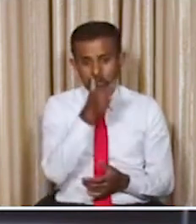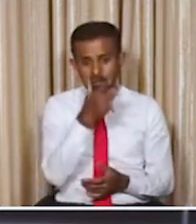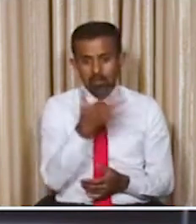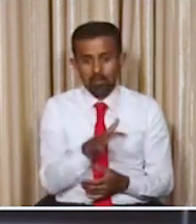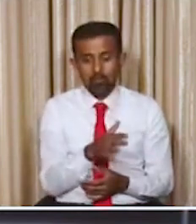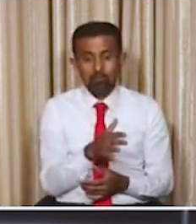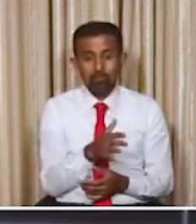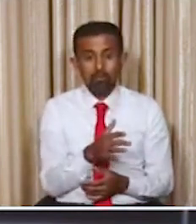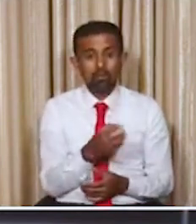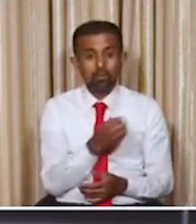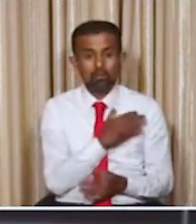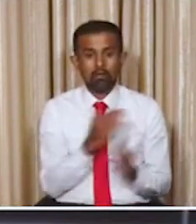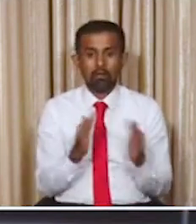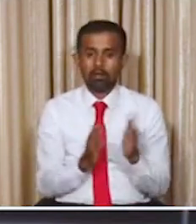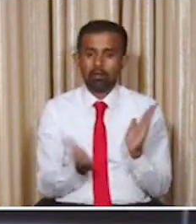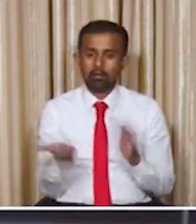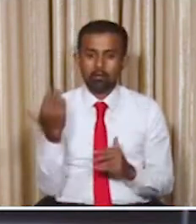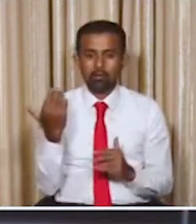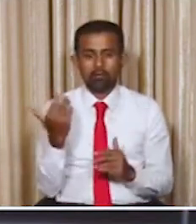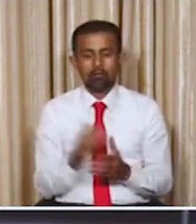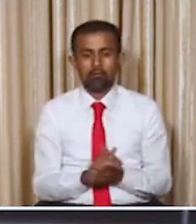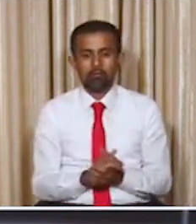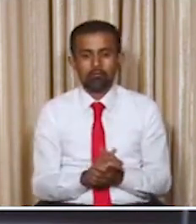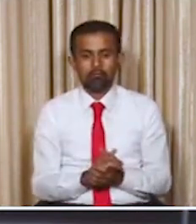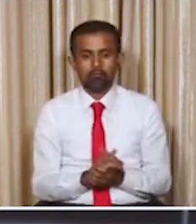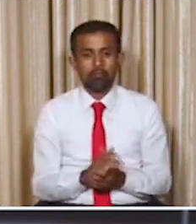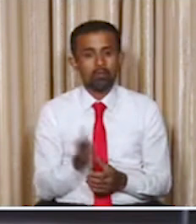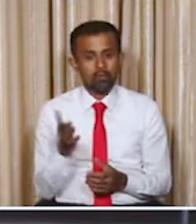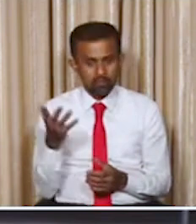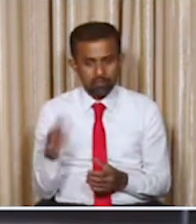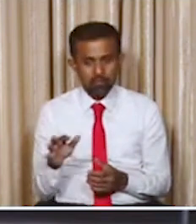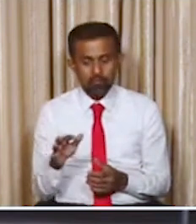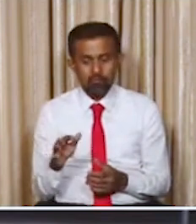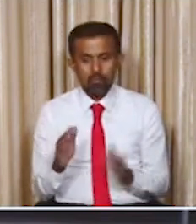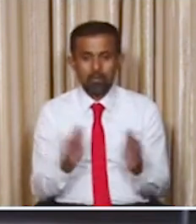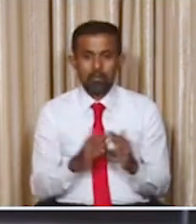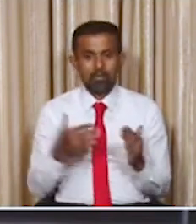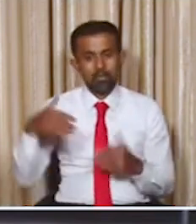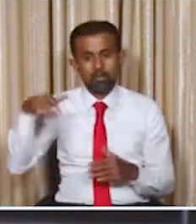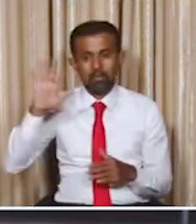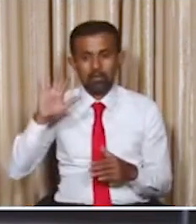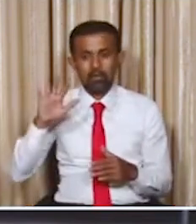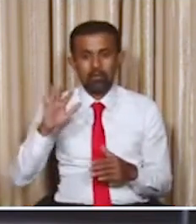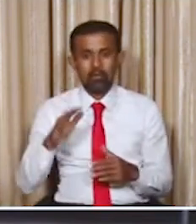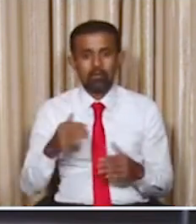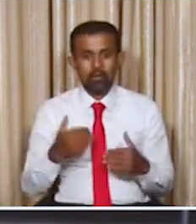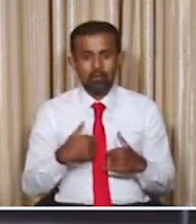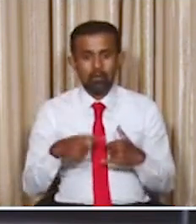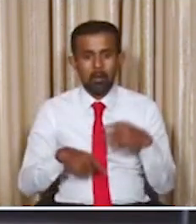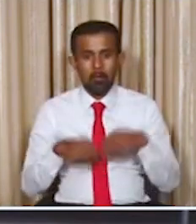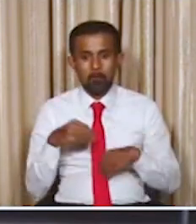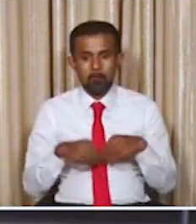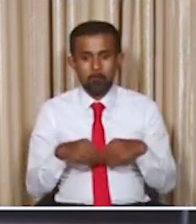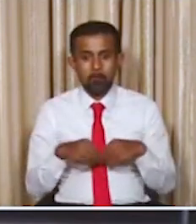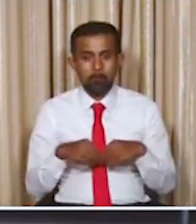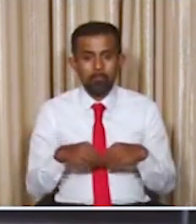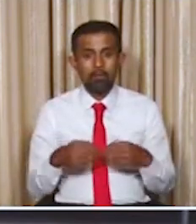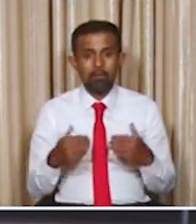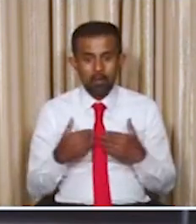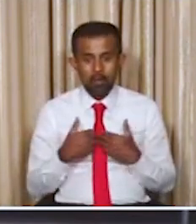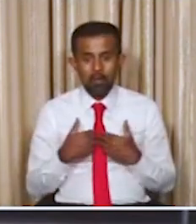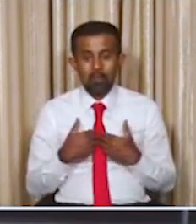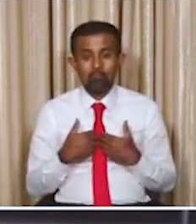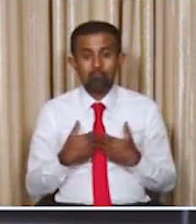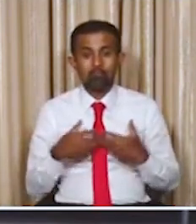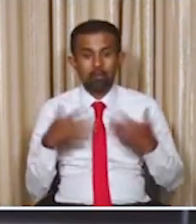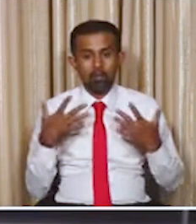tamai etumata gedara yanna siddha une. Eka tamai etumatat une. Etuma gedara giya vidarak neme attanama api desapalaknya hatuwada attanama api attiwara